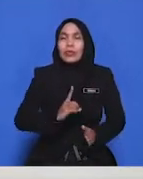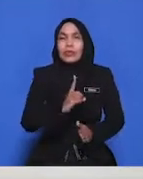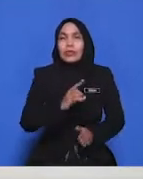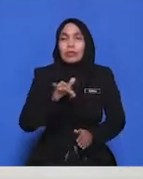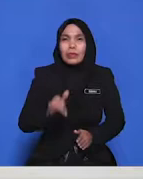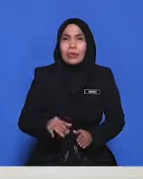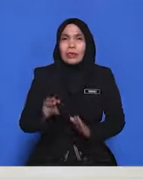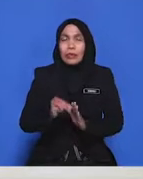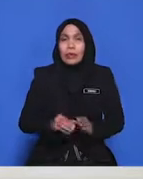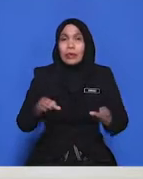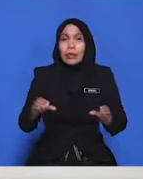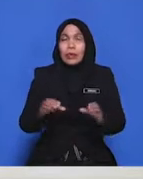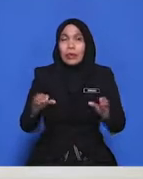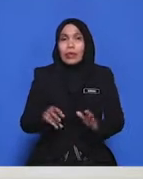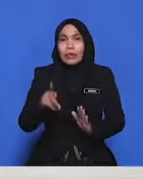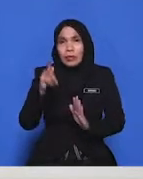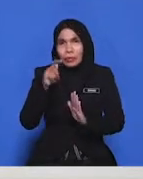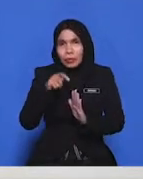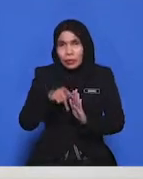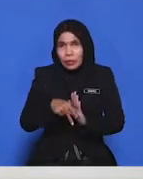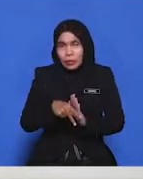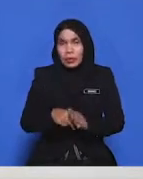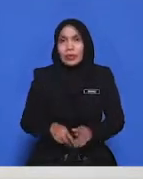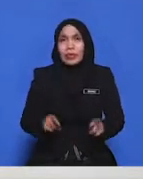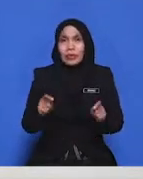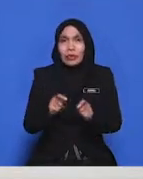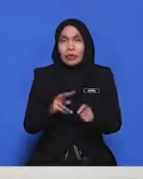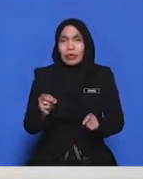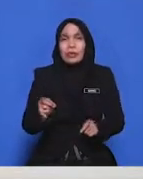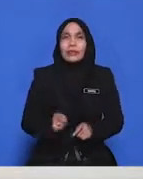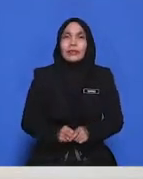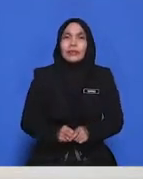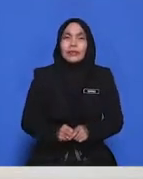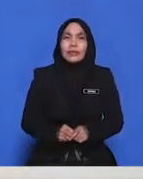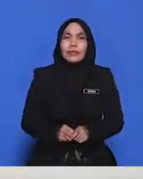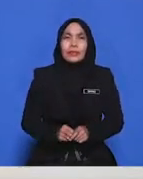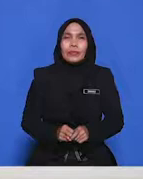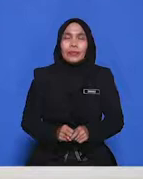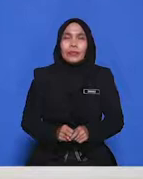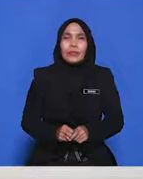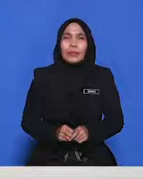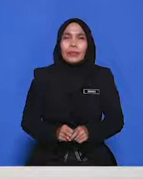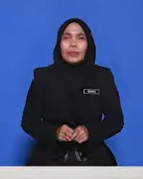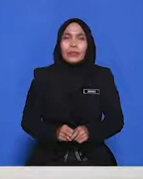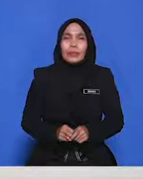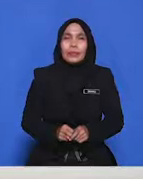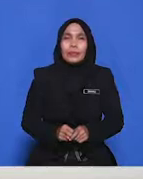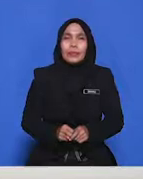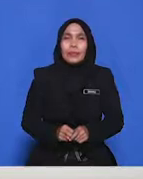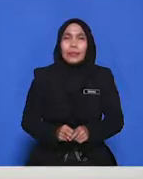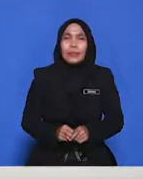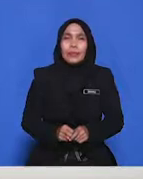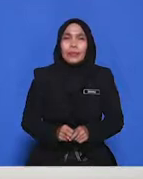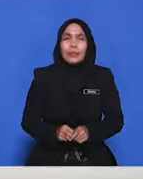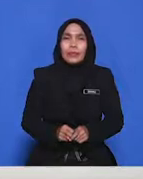penemuan-penemuan ilmiah. Keadaan ini membuatkan adrenalin As-Sayyid Jamaluddin Al-Afghani